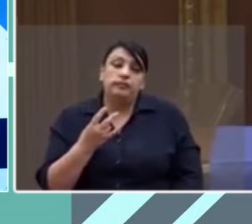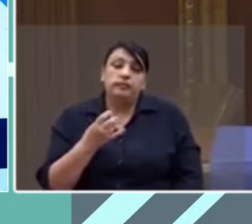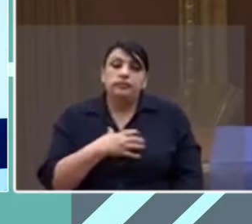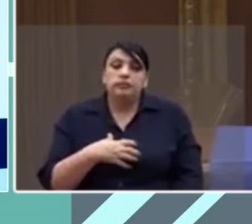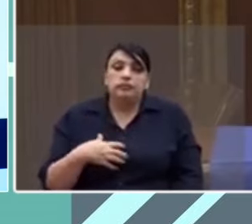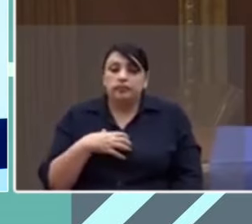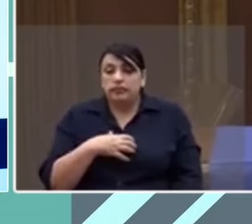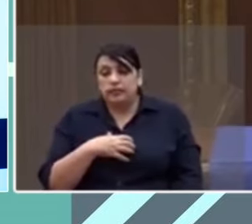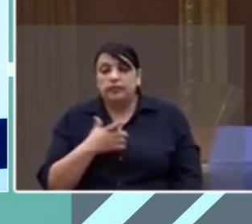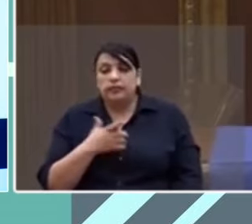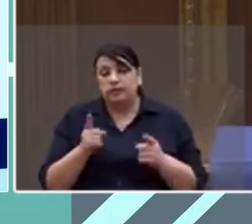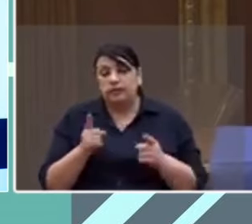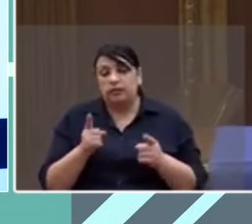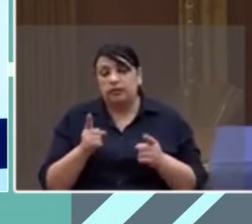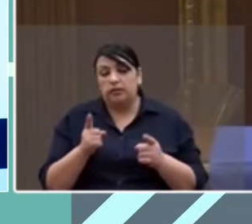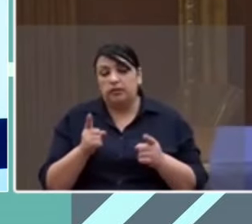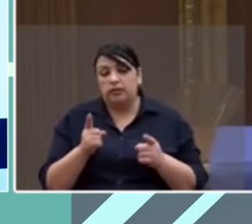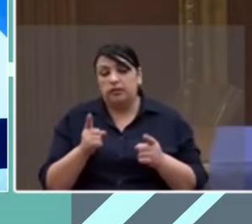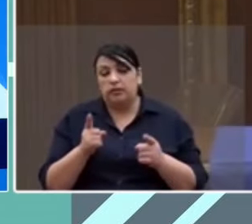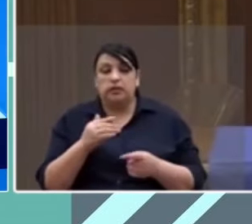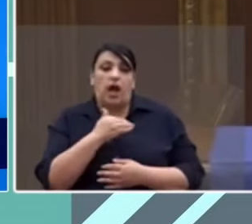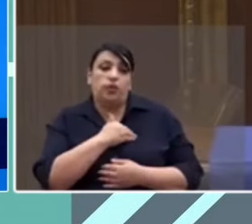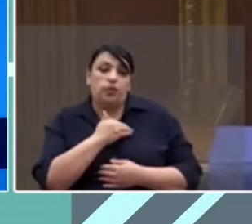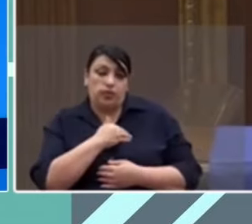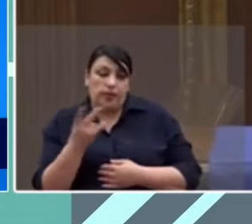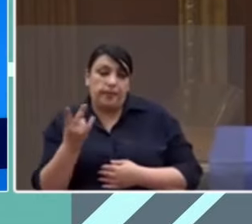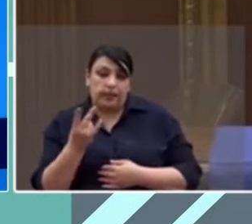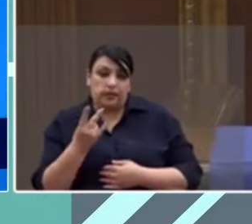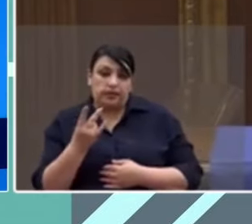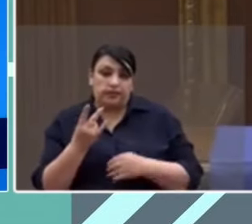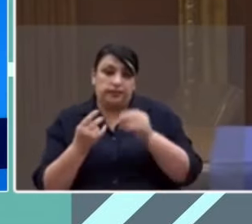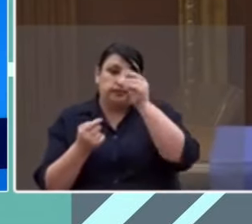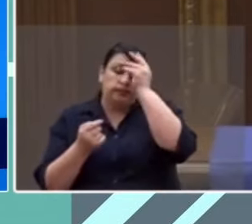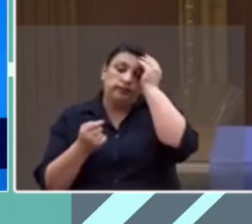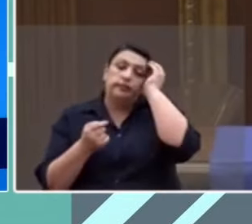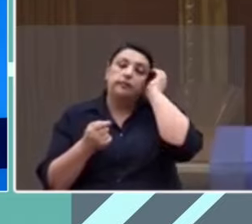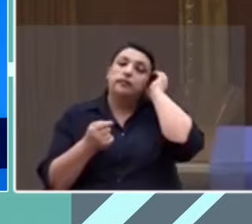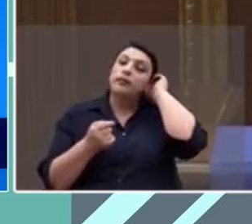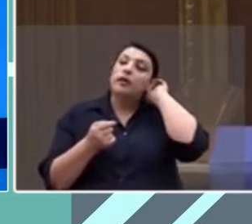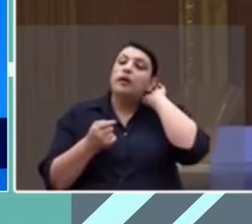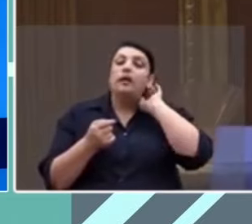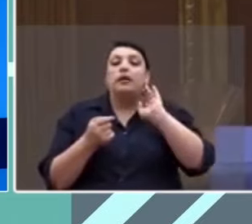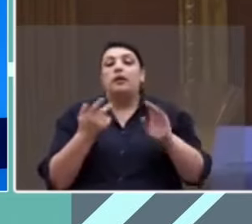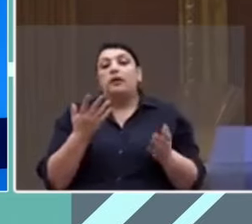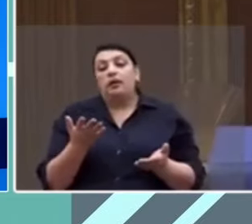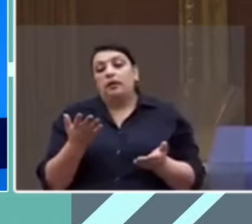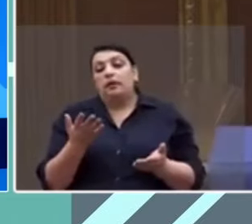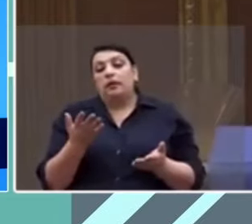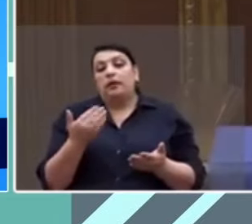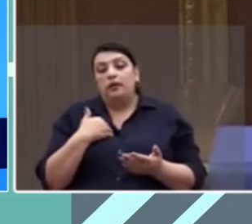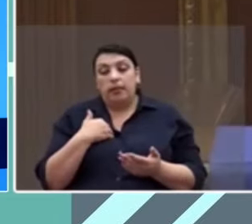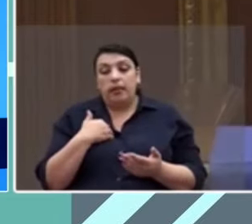21-ին արեցինք հանրաքվեն, սեպտեմբերի 22-ին արթնանում ենք Եվրամիությունում։ Փրկվելու ենք։ Այո։